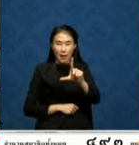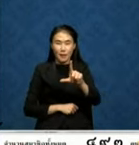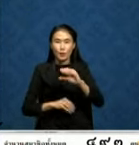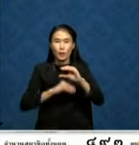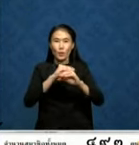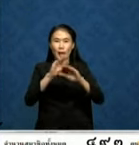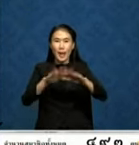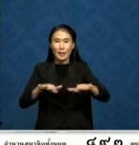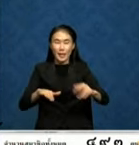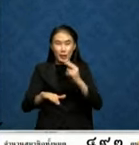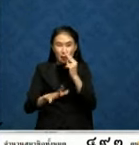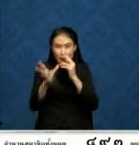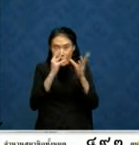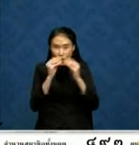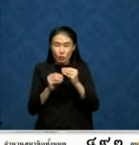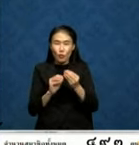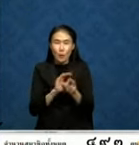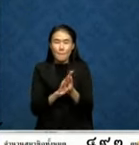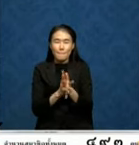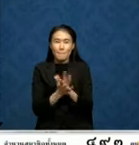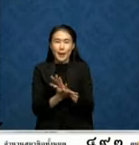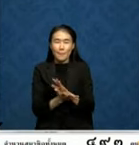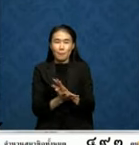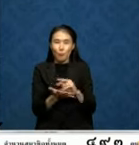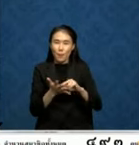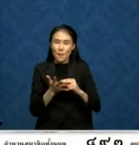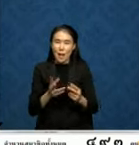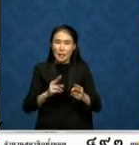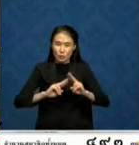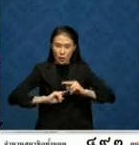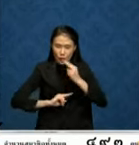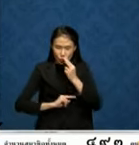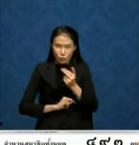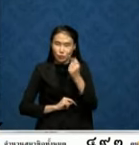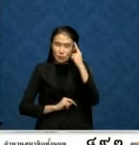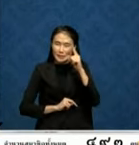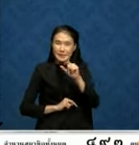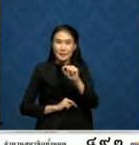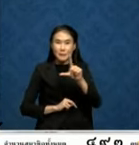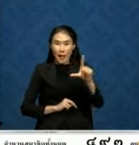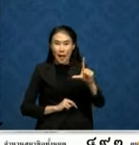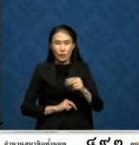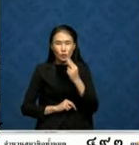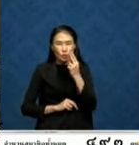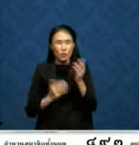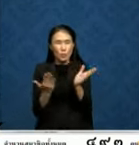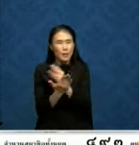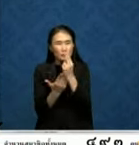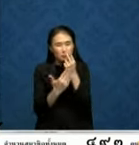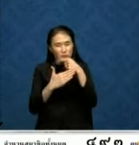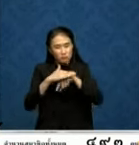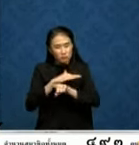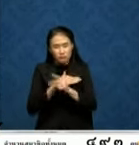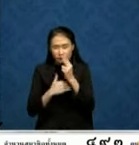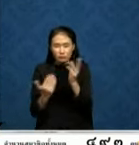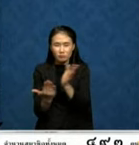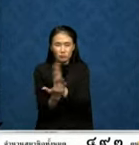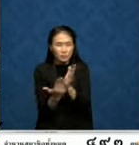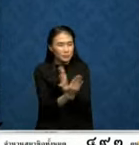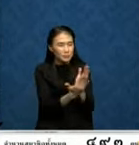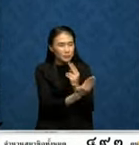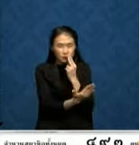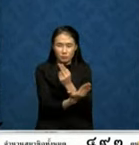การเด็กตื่นไฟเปลี่ยนพลังงานผ่านตัวเรานะครับ20ล้านนะครับผมเข้าไปดูรายละเอียดในโครงการก็เป็นลัก